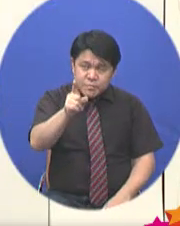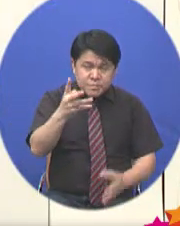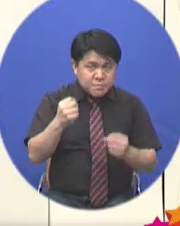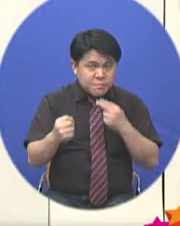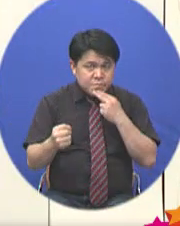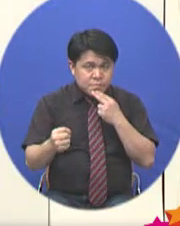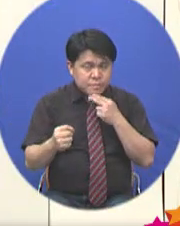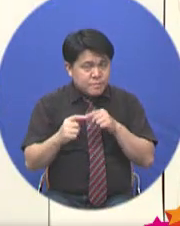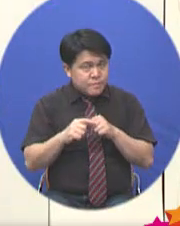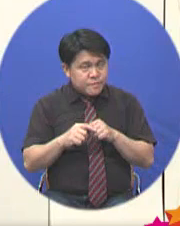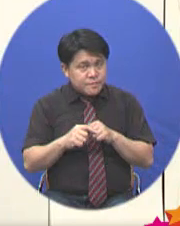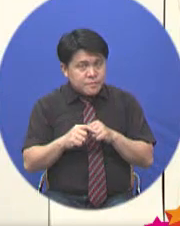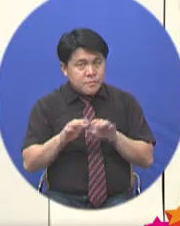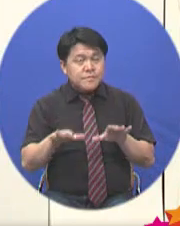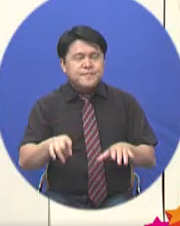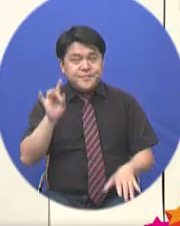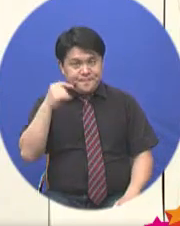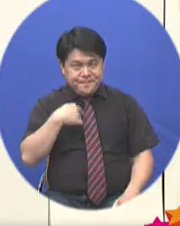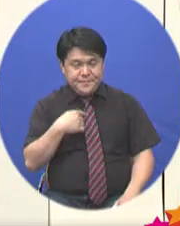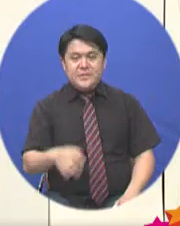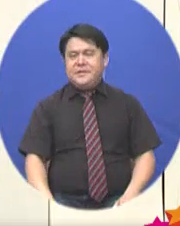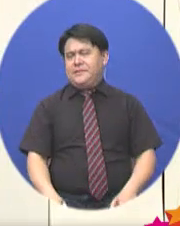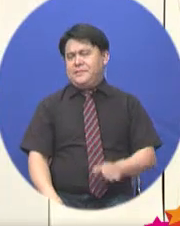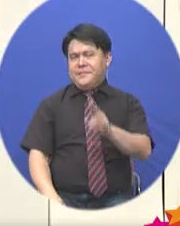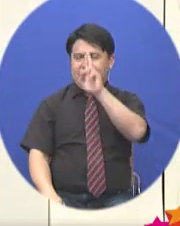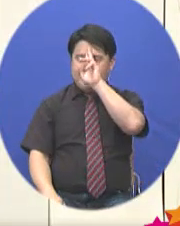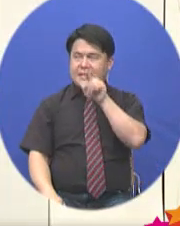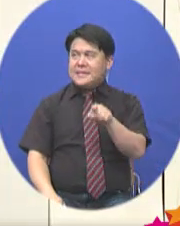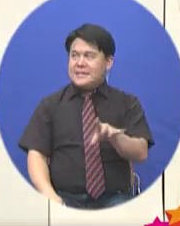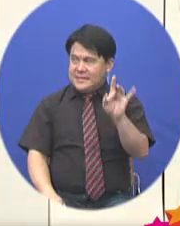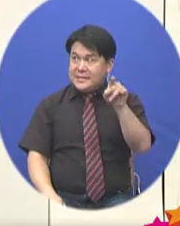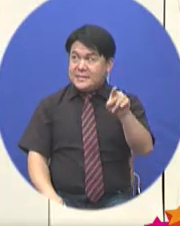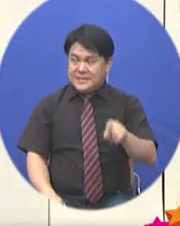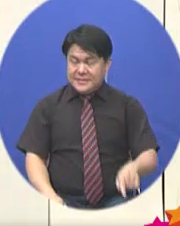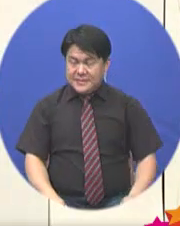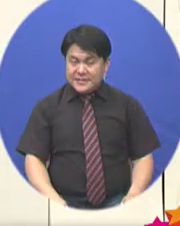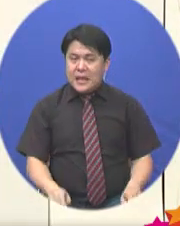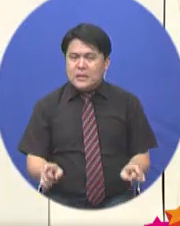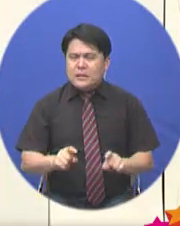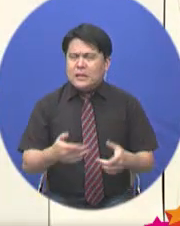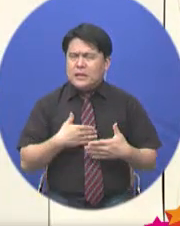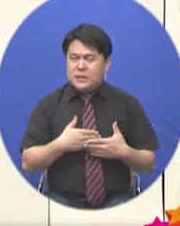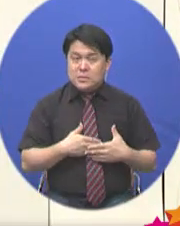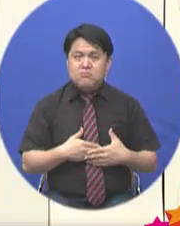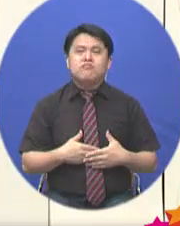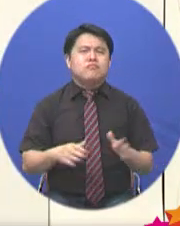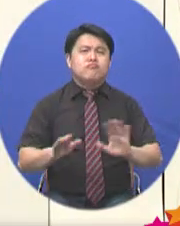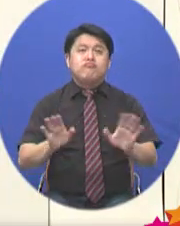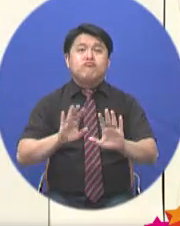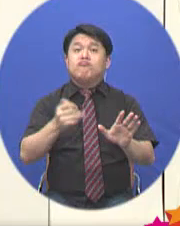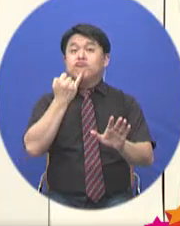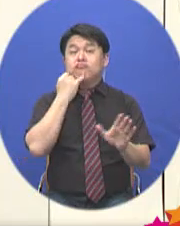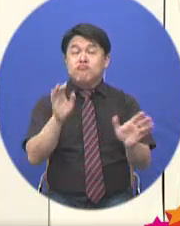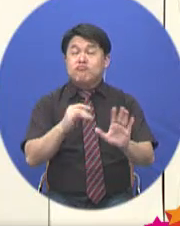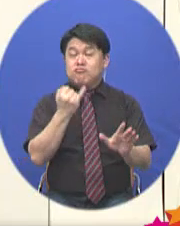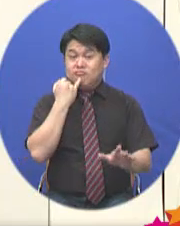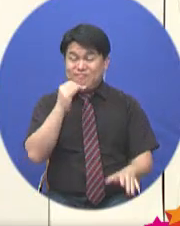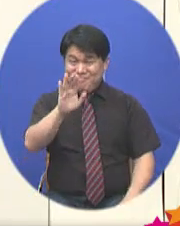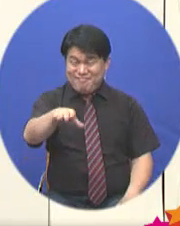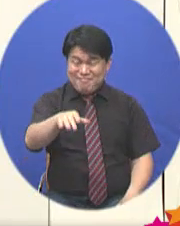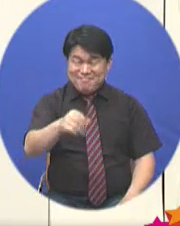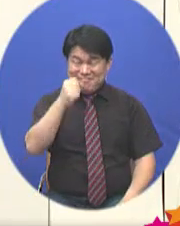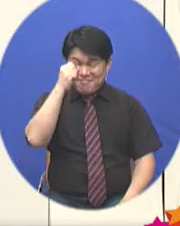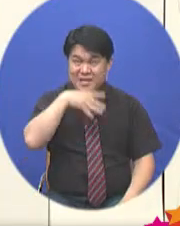드물죠? 많이 하셨어요? 오늘 처음이에요. 그러시죠? 가지고 떨려요 지금. 떨릴 거 없어요.